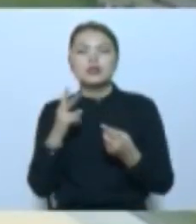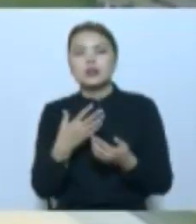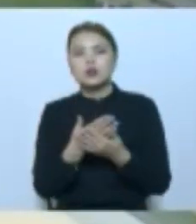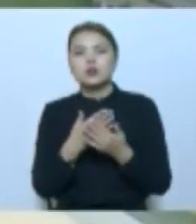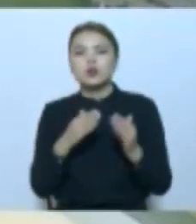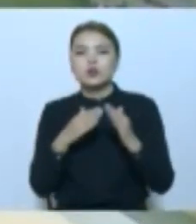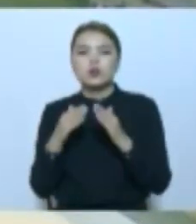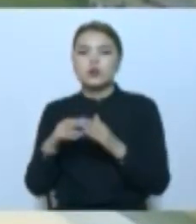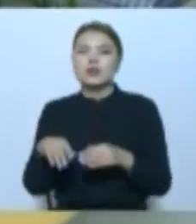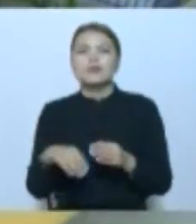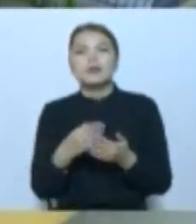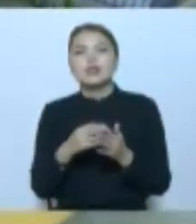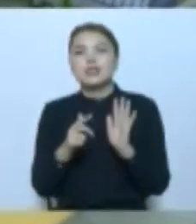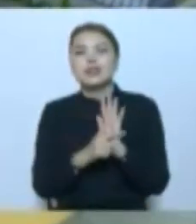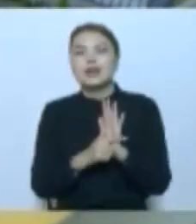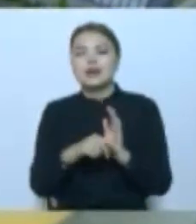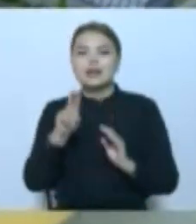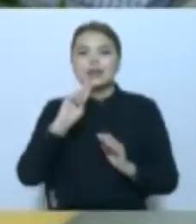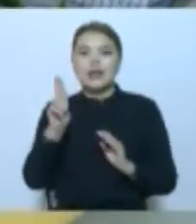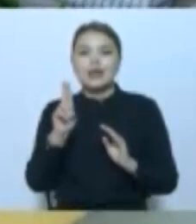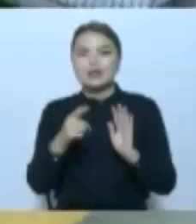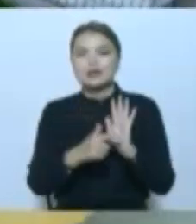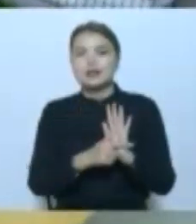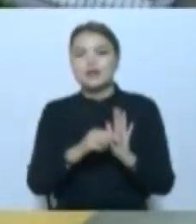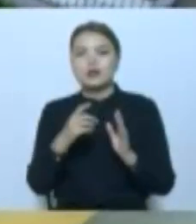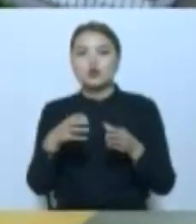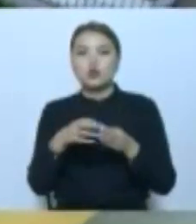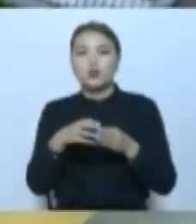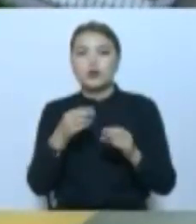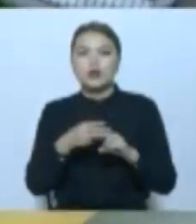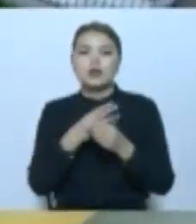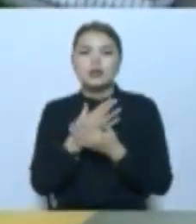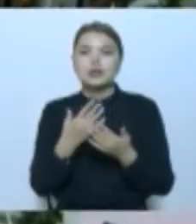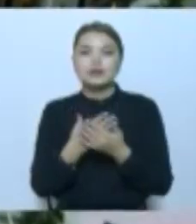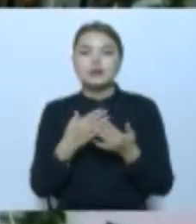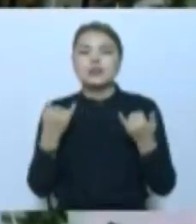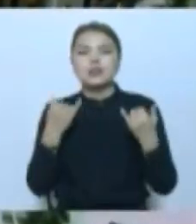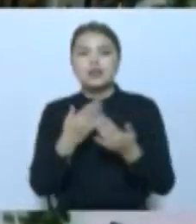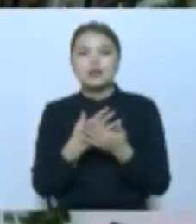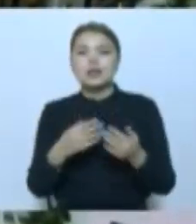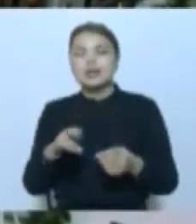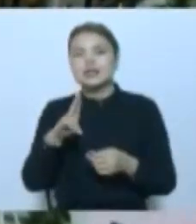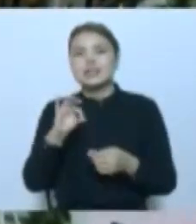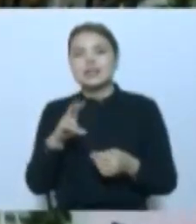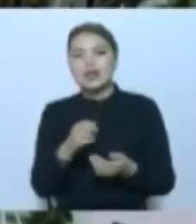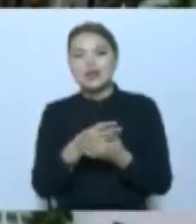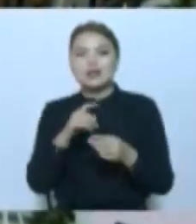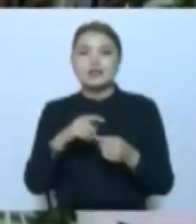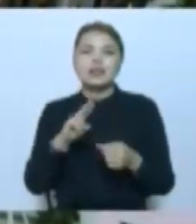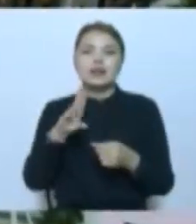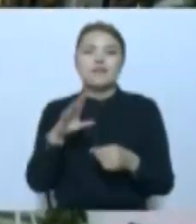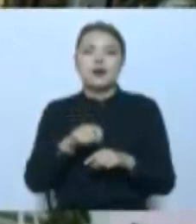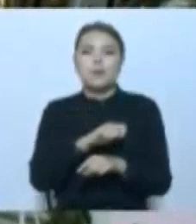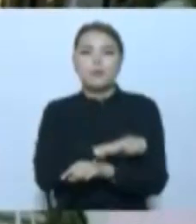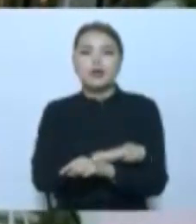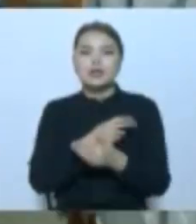является k7 Group компания отобрана на участие в программе утау качество строящихся домов и ценовая политика на квадратные метры